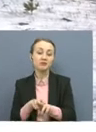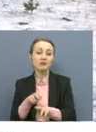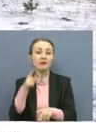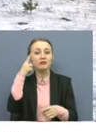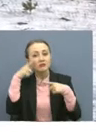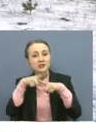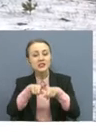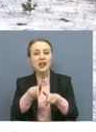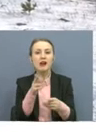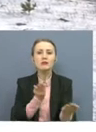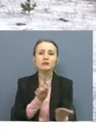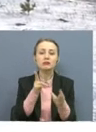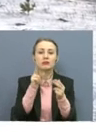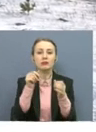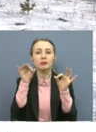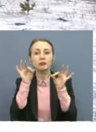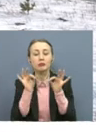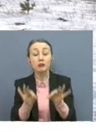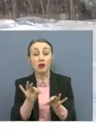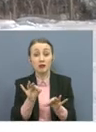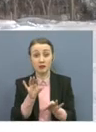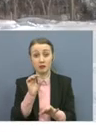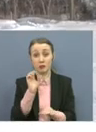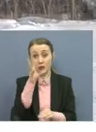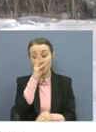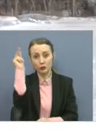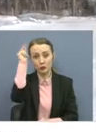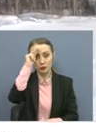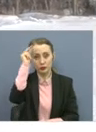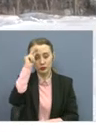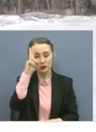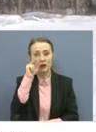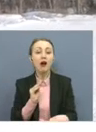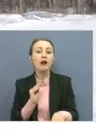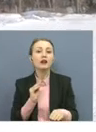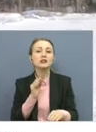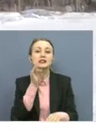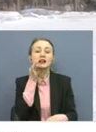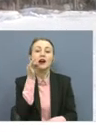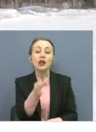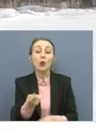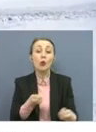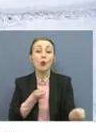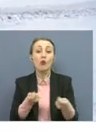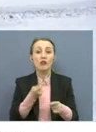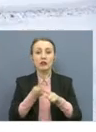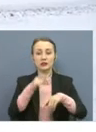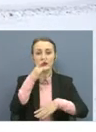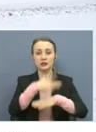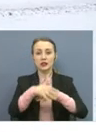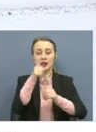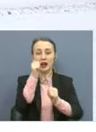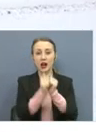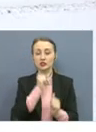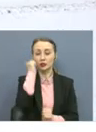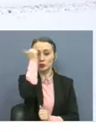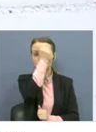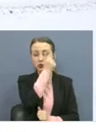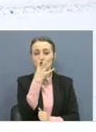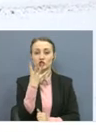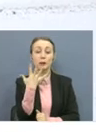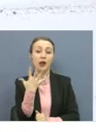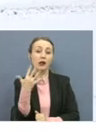яғни тау бөктерінен сырғанағанда жақсы көреді. Мұнда келіп демалушылар саны жыл сайын 4-5 мыңға артып отырады. Мәселен, биылдың өзінде 25